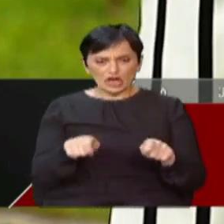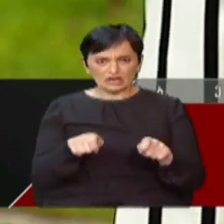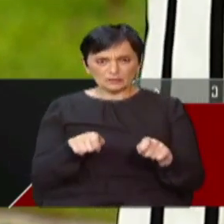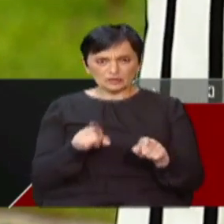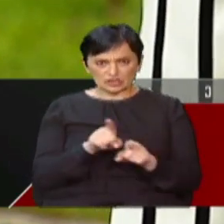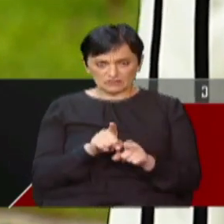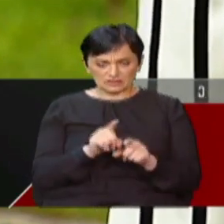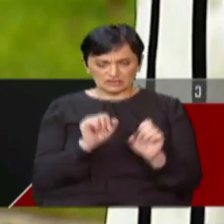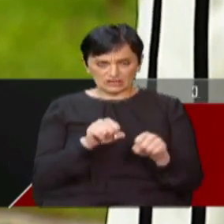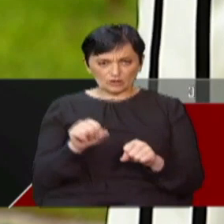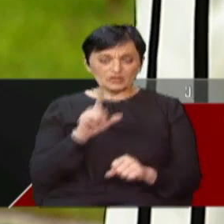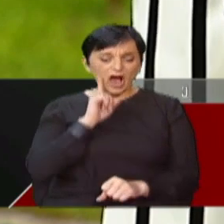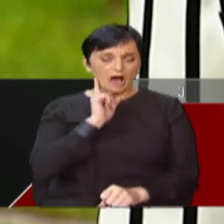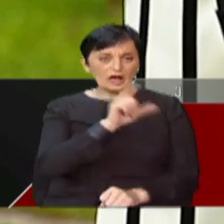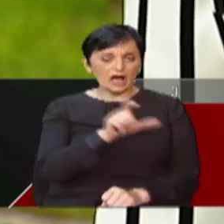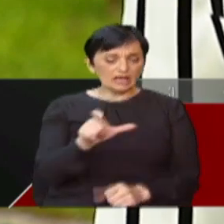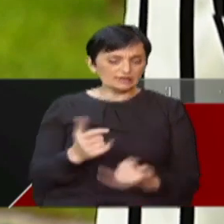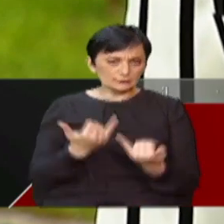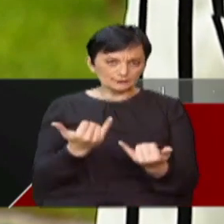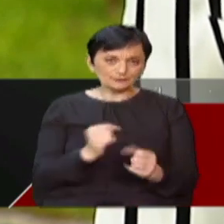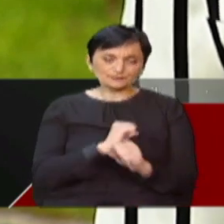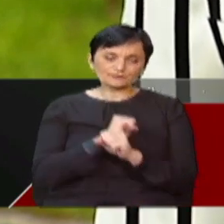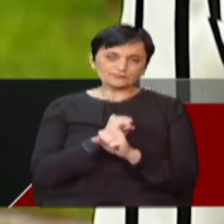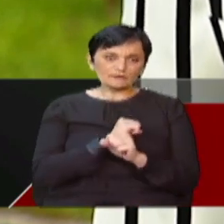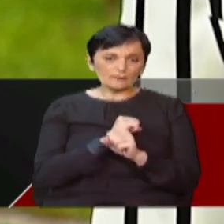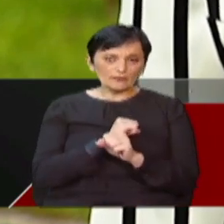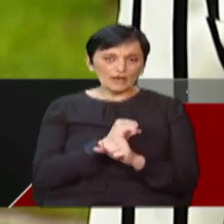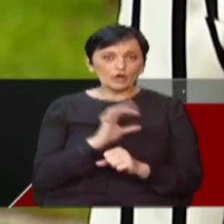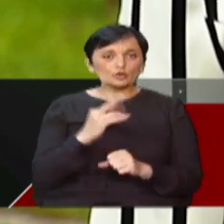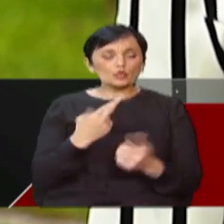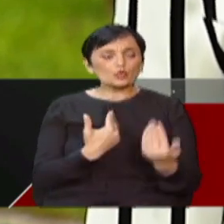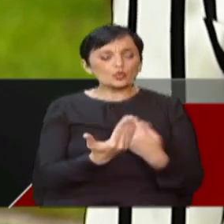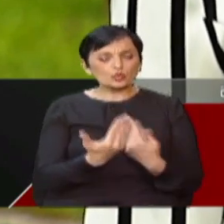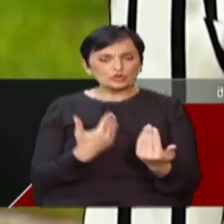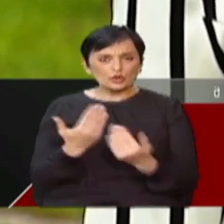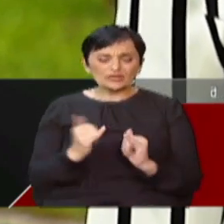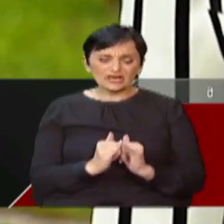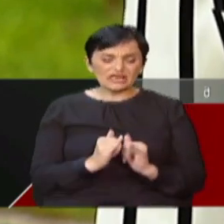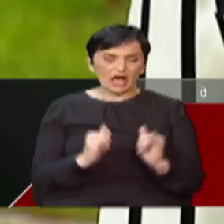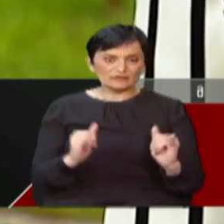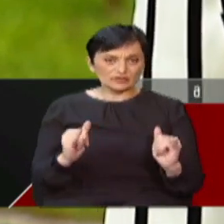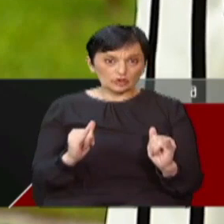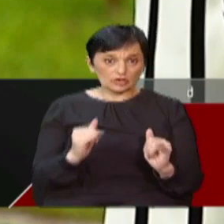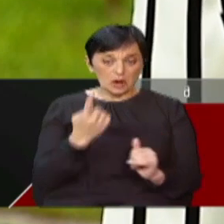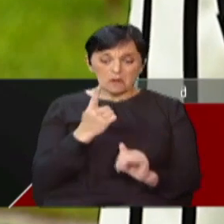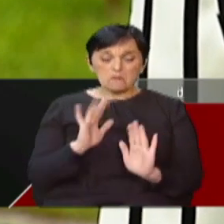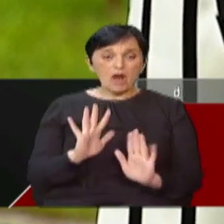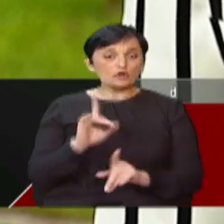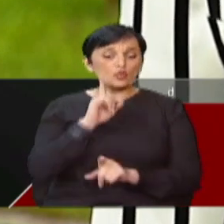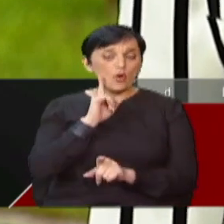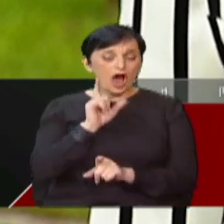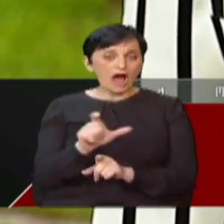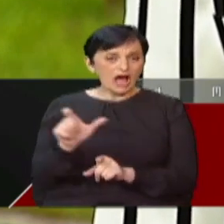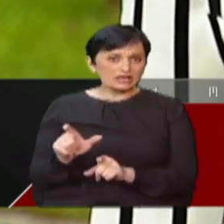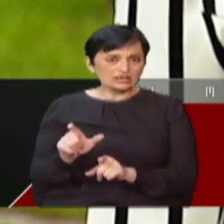იმ საშუალებებს ახალგაზრდებისთვის დასვენებისა, სოციალური ურთიერთობისა, განვითარებისა, არა მარტო ახალგაზრდებისთვის ასეთ